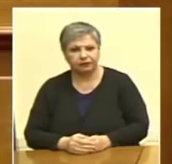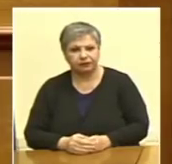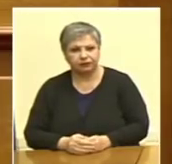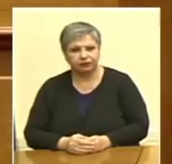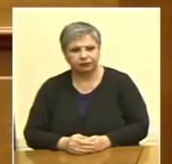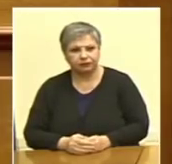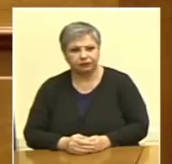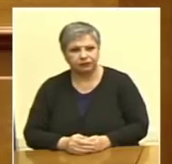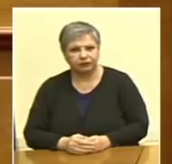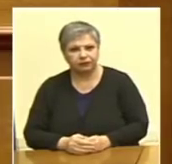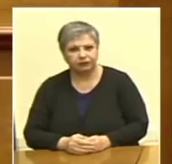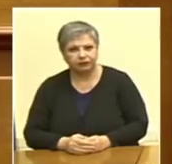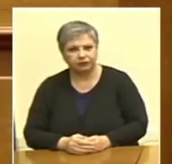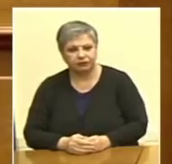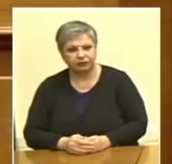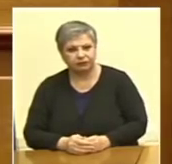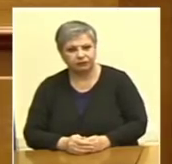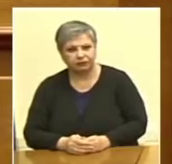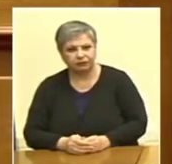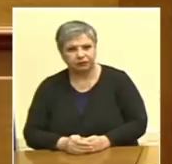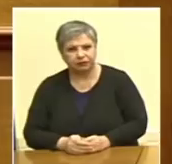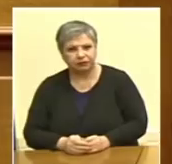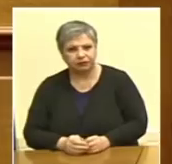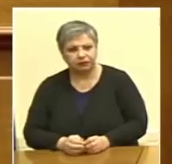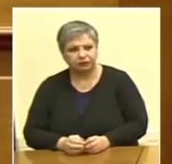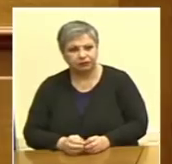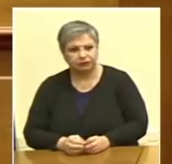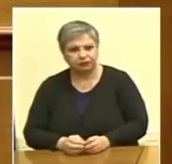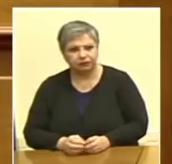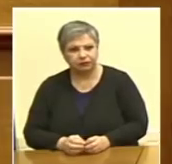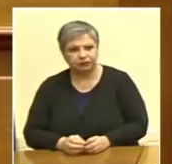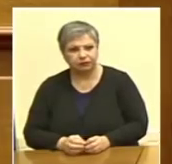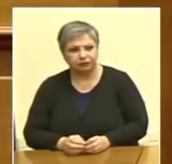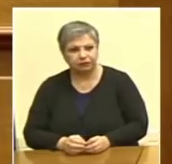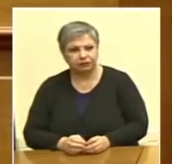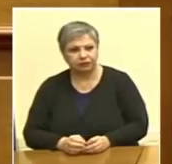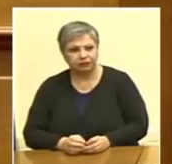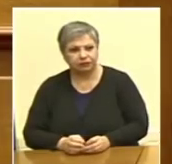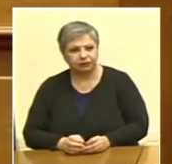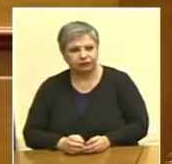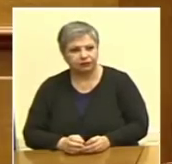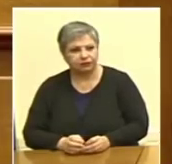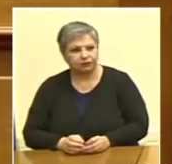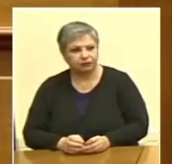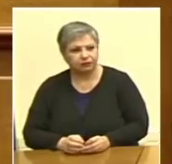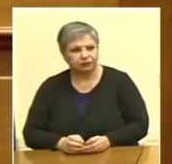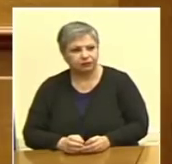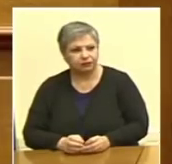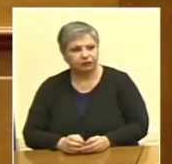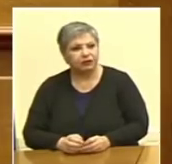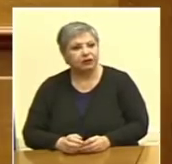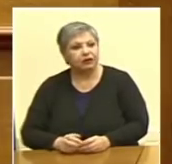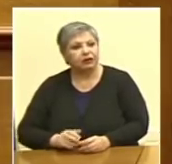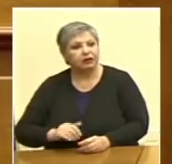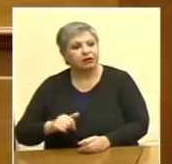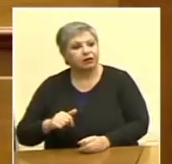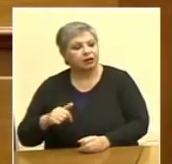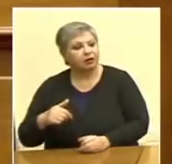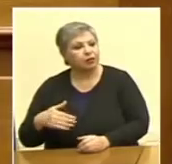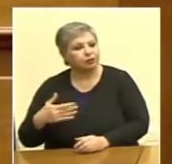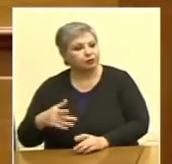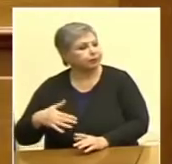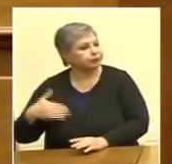οικονομίας, αλλά και κανένα άλοθη παράλληλα, από τη στιγμή που η πολιτεία αναλαμβάνει να επιδοτήσει κατά το